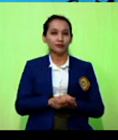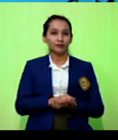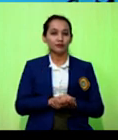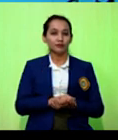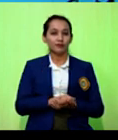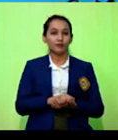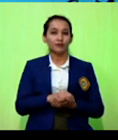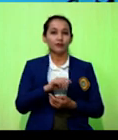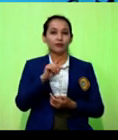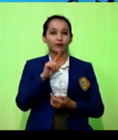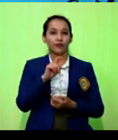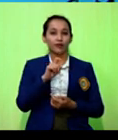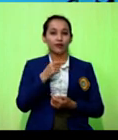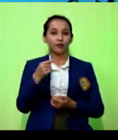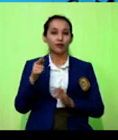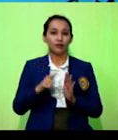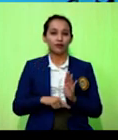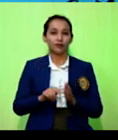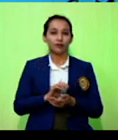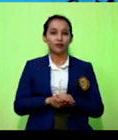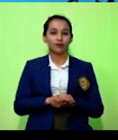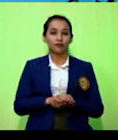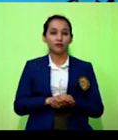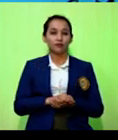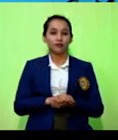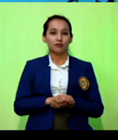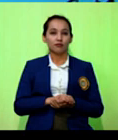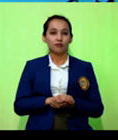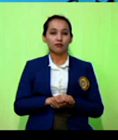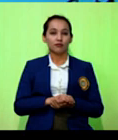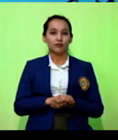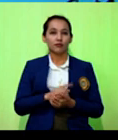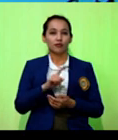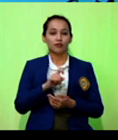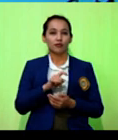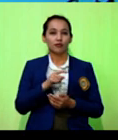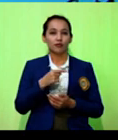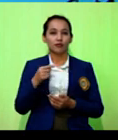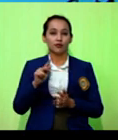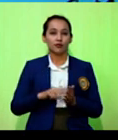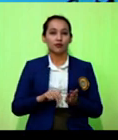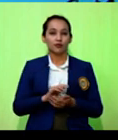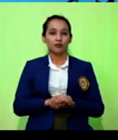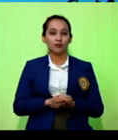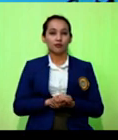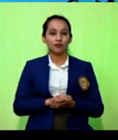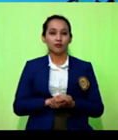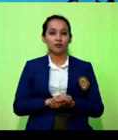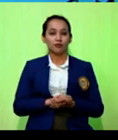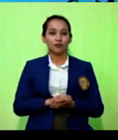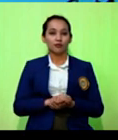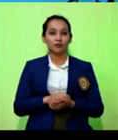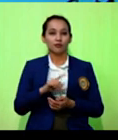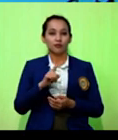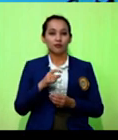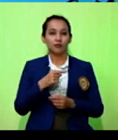100 va 70 sonlarning ayirmasi to'g'ri. 100 va 85 sonlarning ayirmasi 15. Barakalla. 100 va